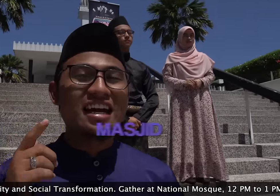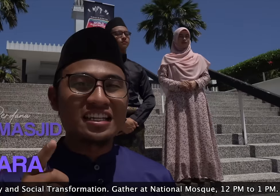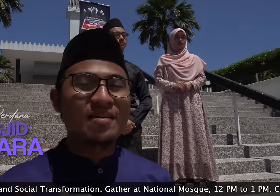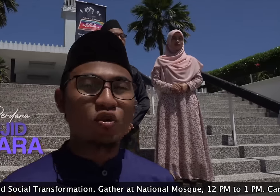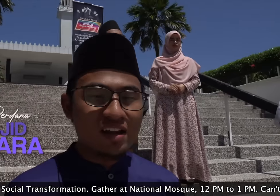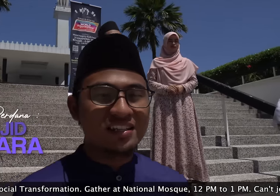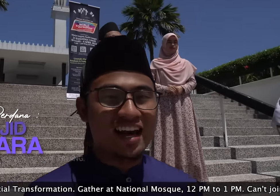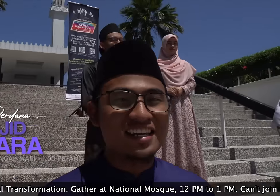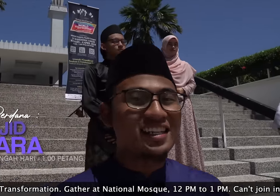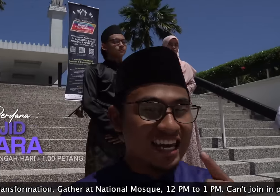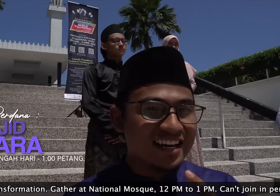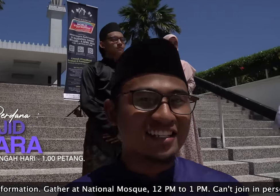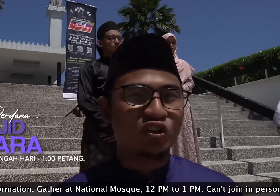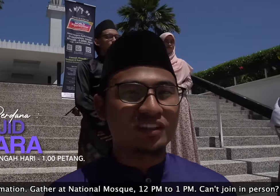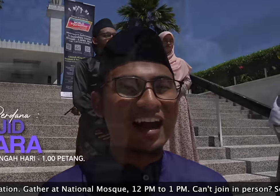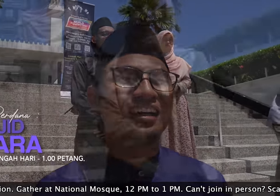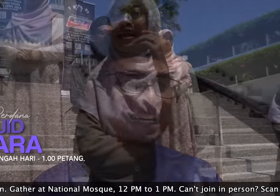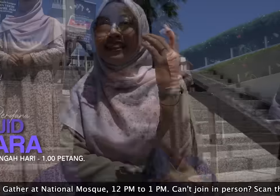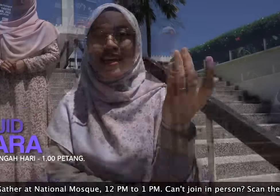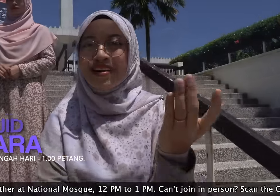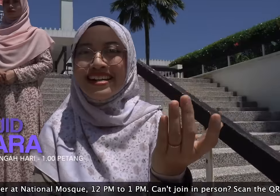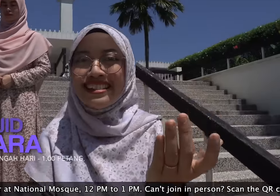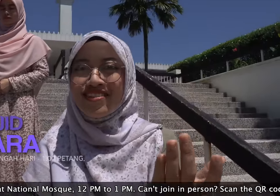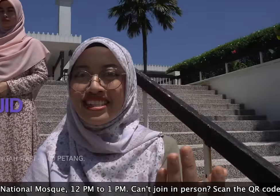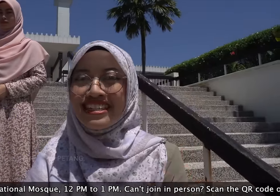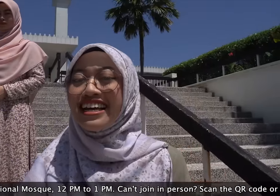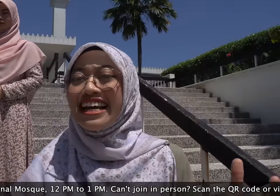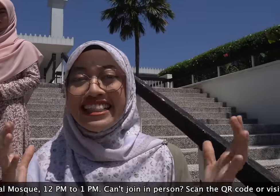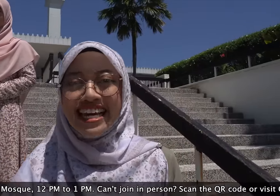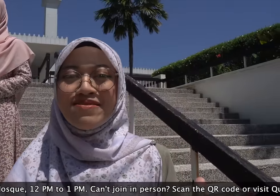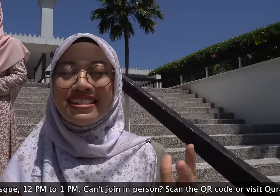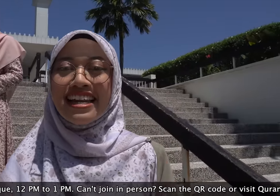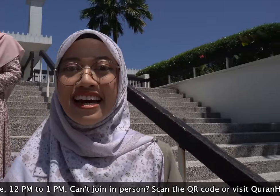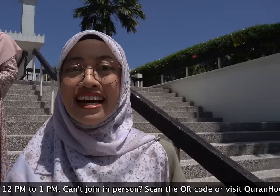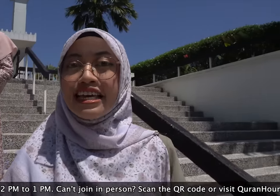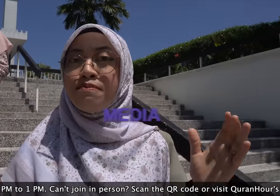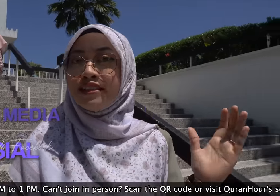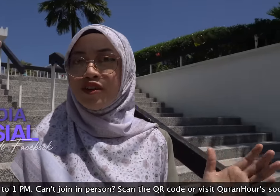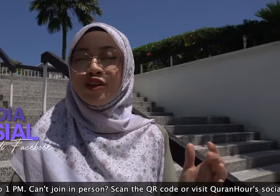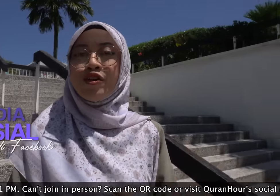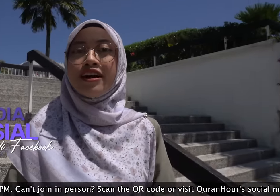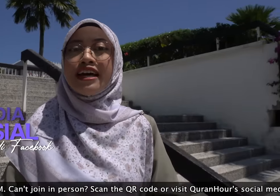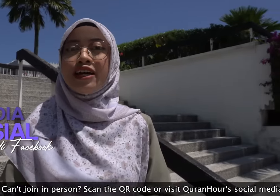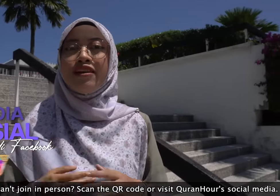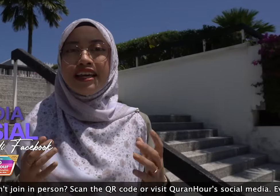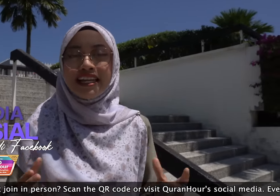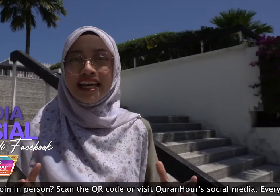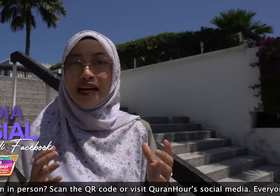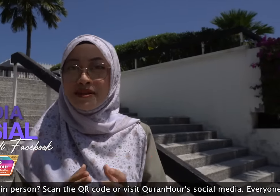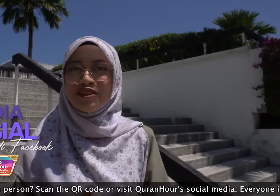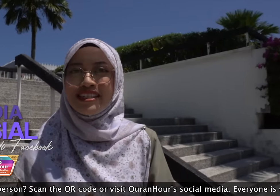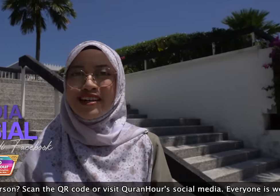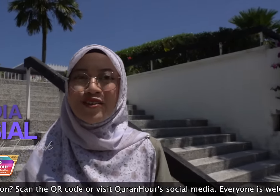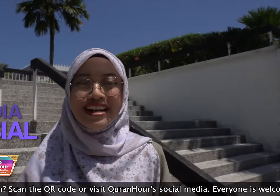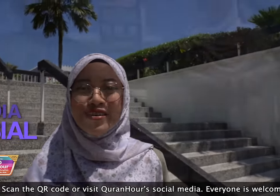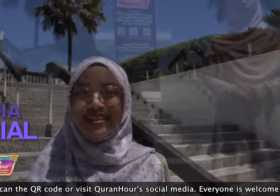Negara dari jam 12:30 hari sehingga 1 petang. Tak dapat hadir secara fizikal? Tiada masalah. Imbas kod QR atau layari